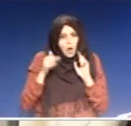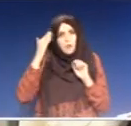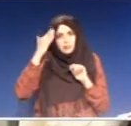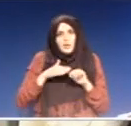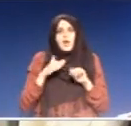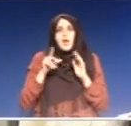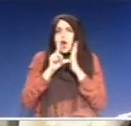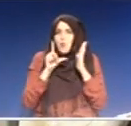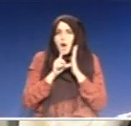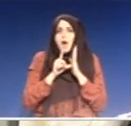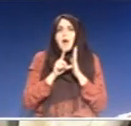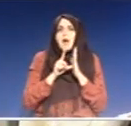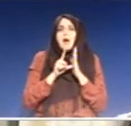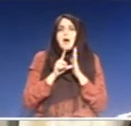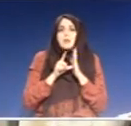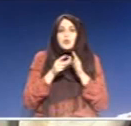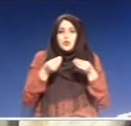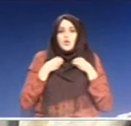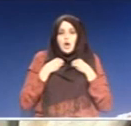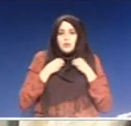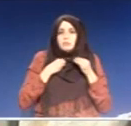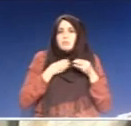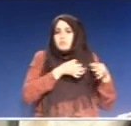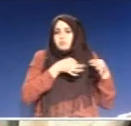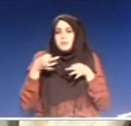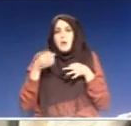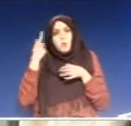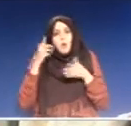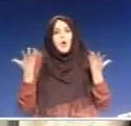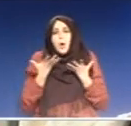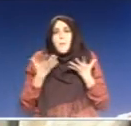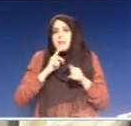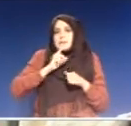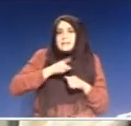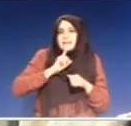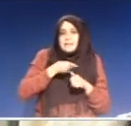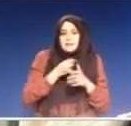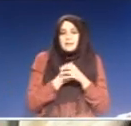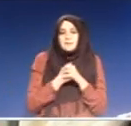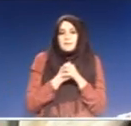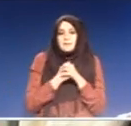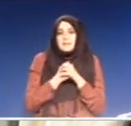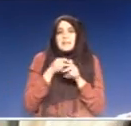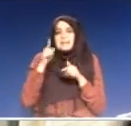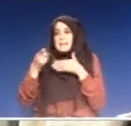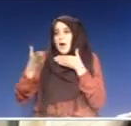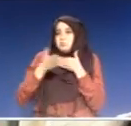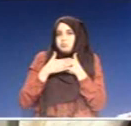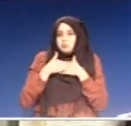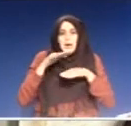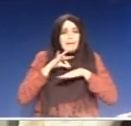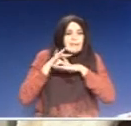عنده قواعد قانونية تضبط عمله، وهي التي توجهه